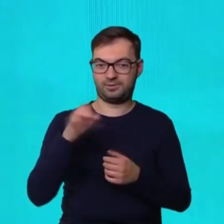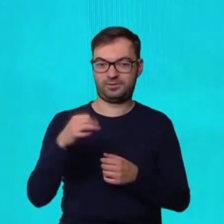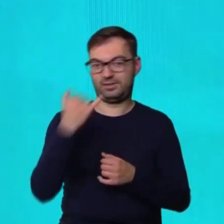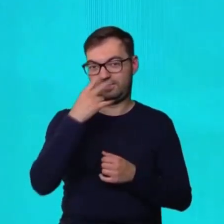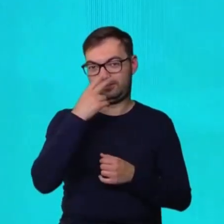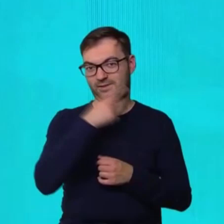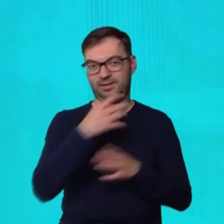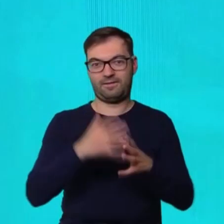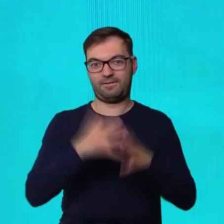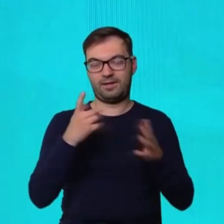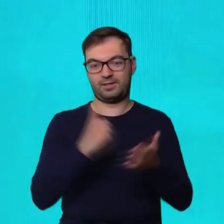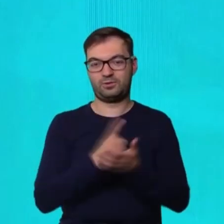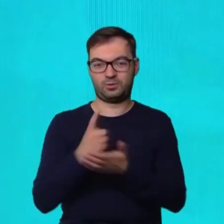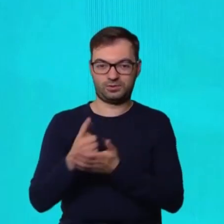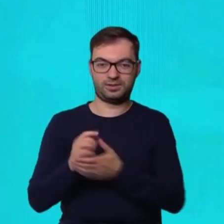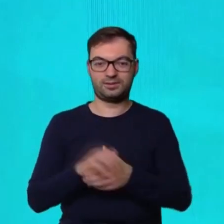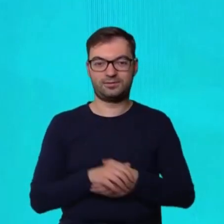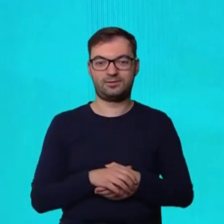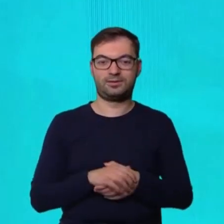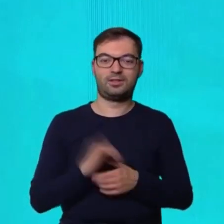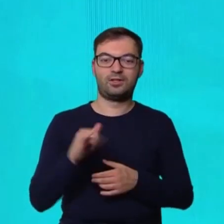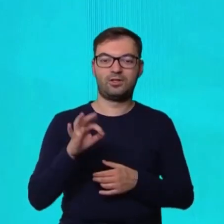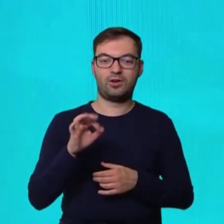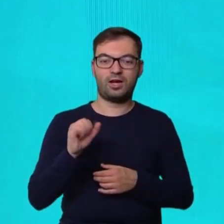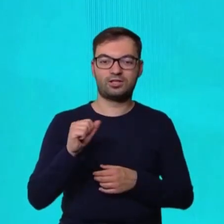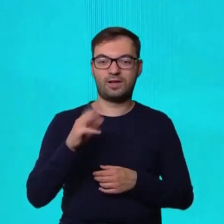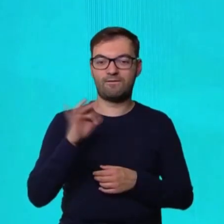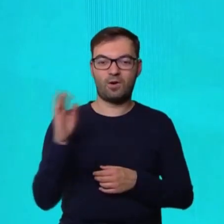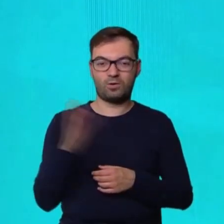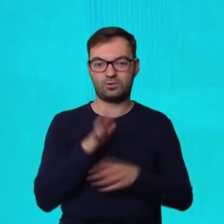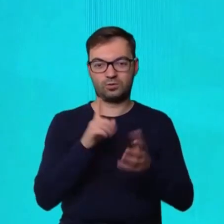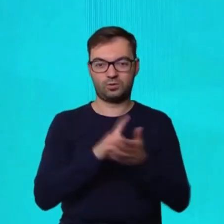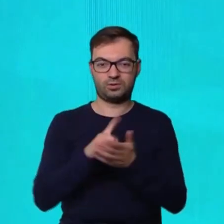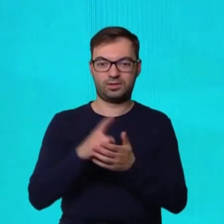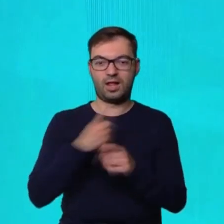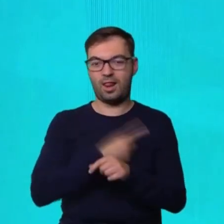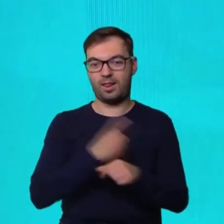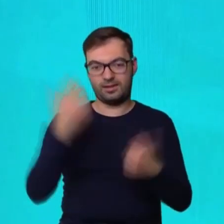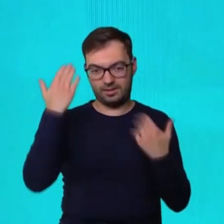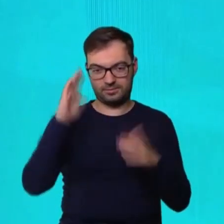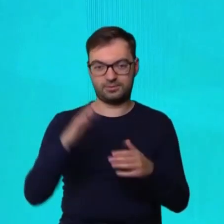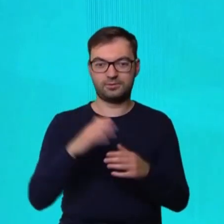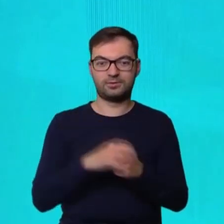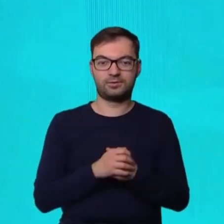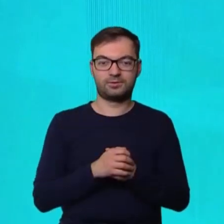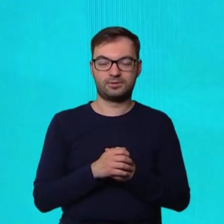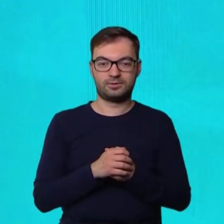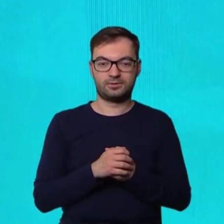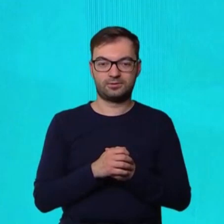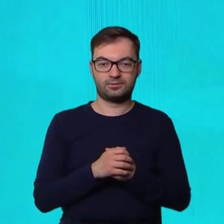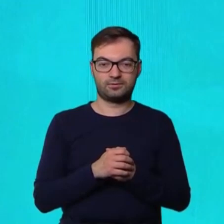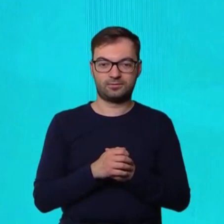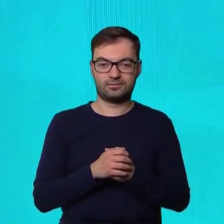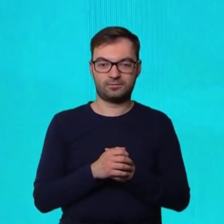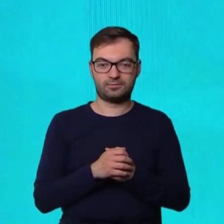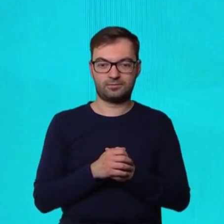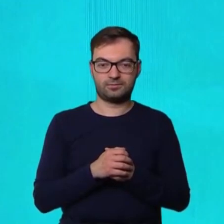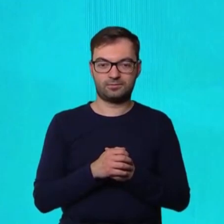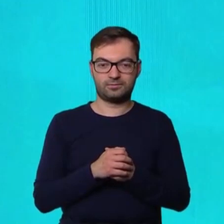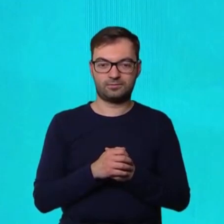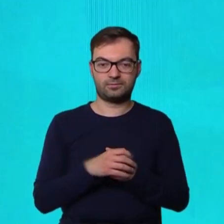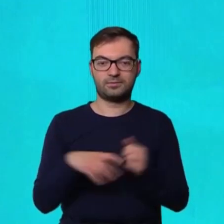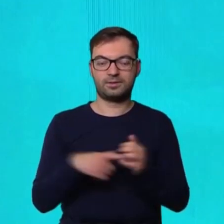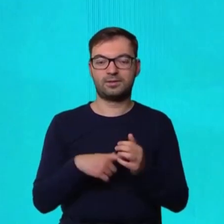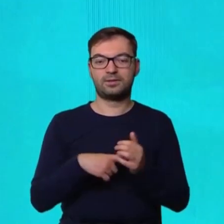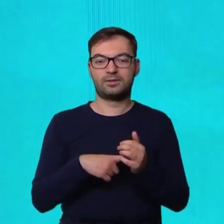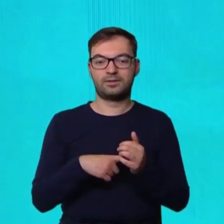patrząc na te wielkie sukcesy, o których mówimy, Joasia Wołosz wiele sukcesów w Lidze Mistrzów, w Lidze Mistrzyń na swoim koncie miała, aczkolwiek